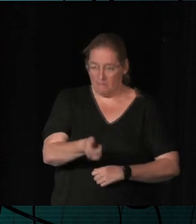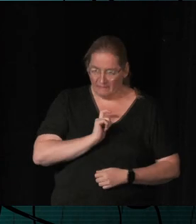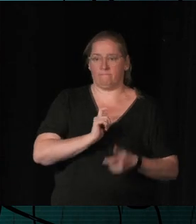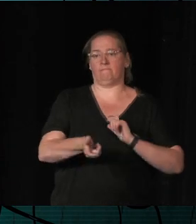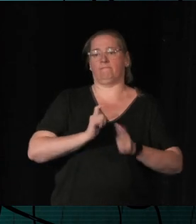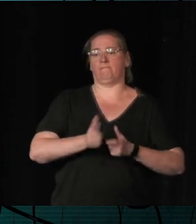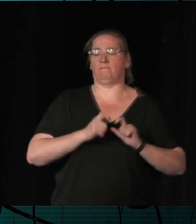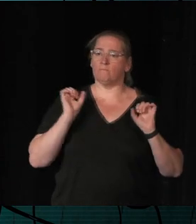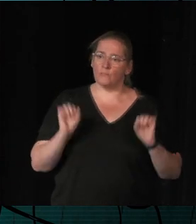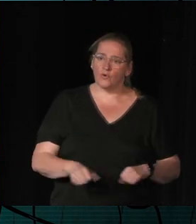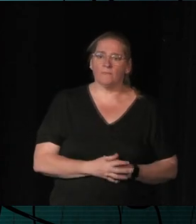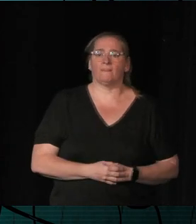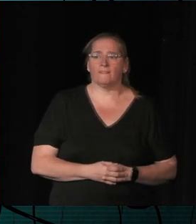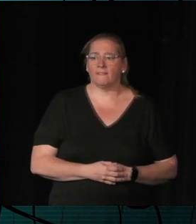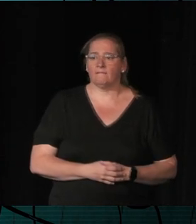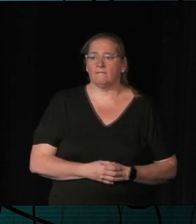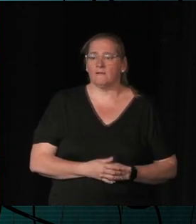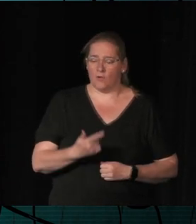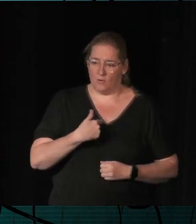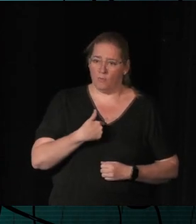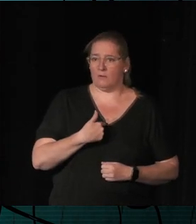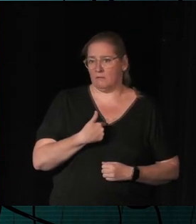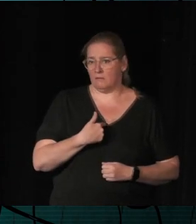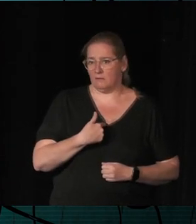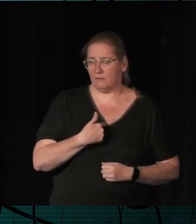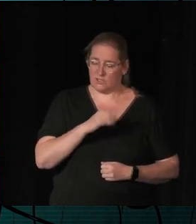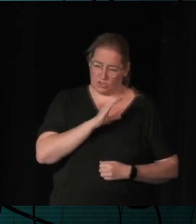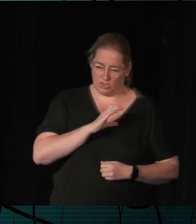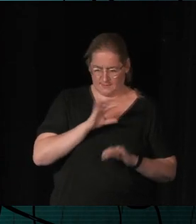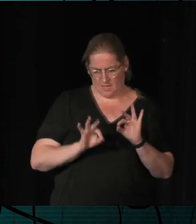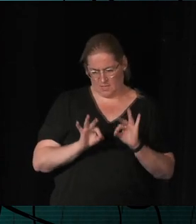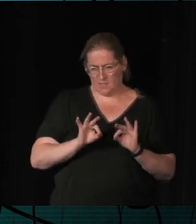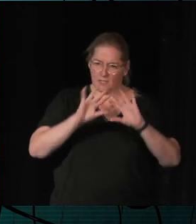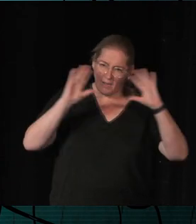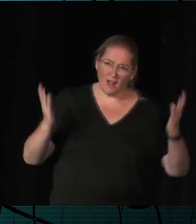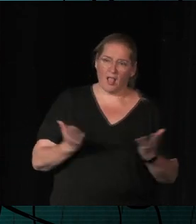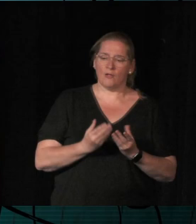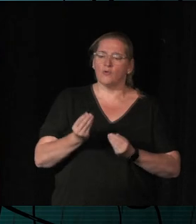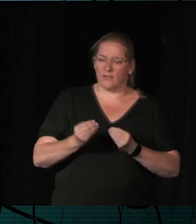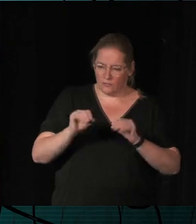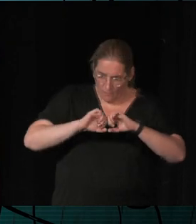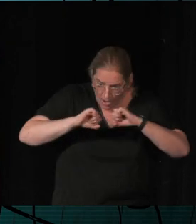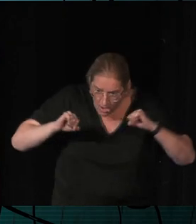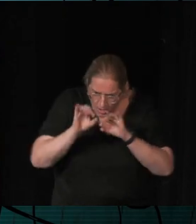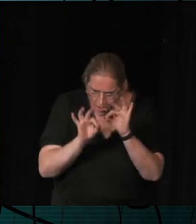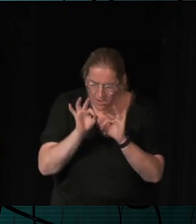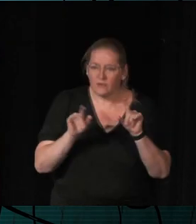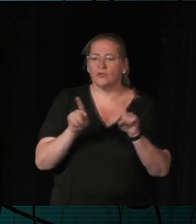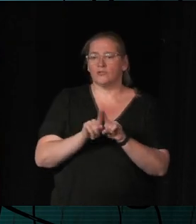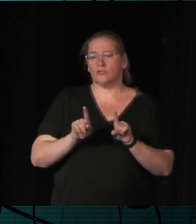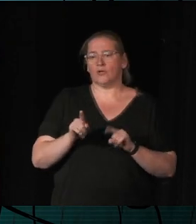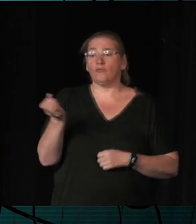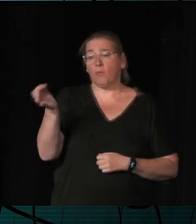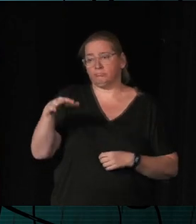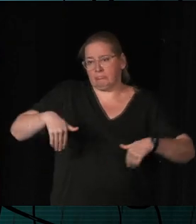un jeu à la fois un jeu d'équilibrage, on va dire assez macro, et puis quelquefois assez micro, ou quelquefois c'est un petit peu gratos. Je peux donner